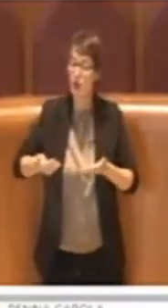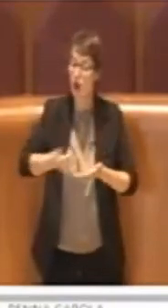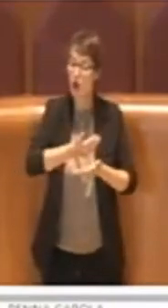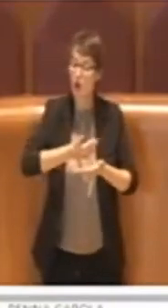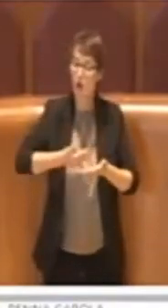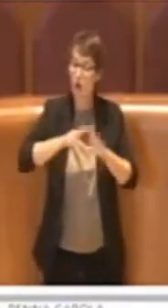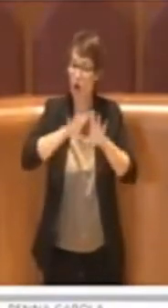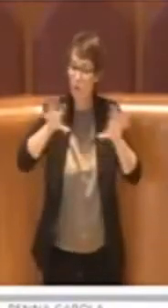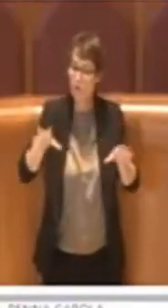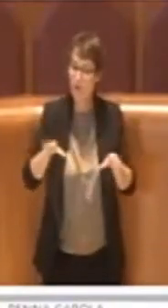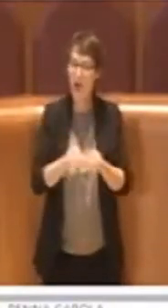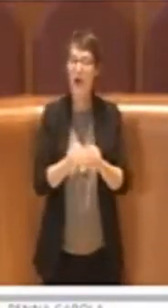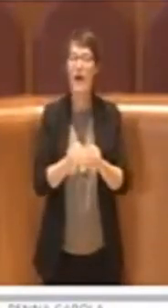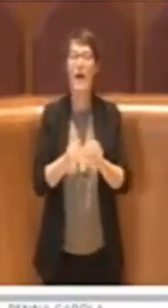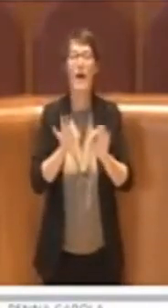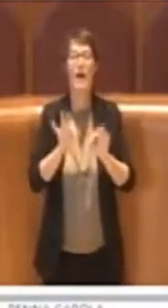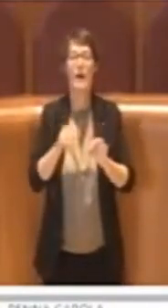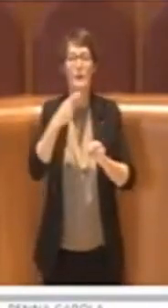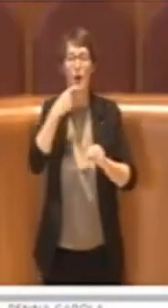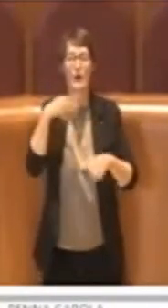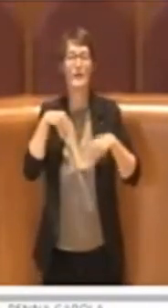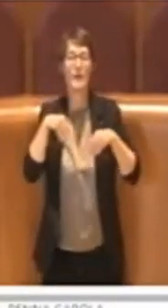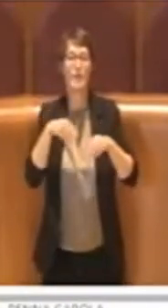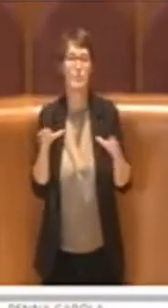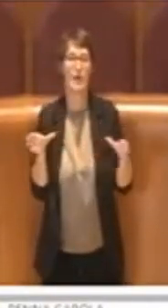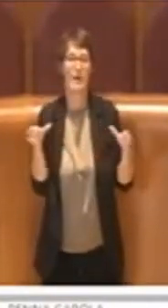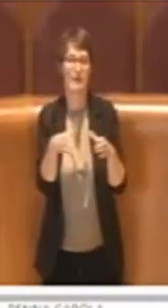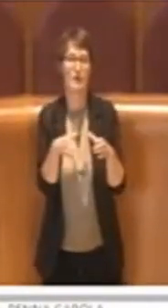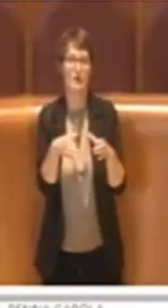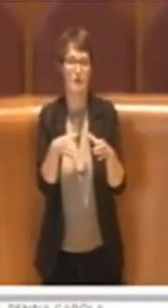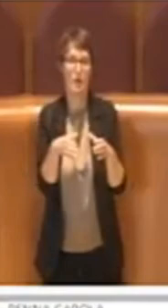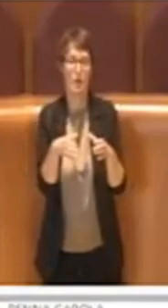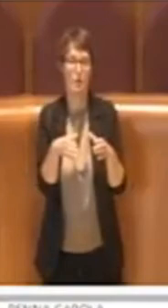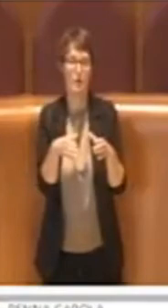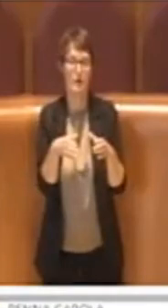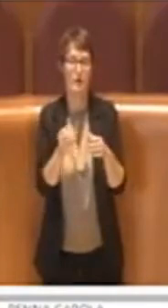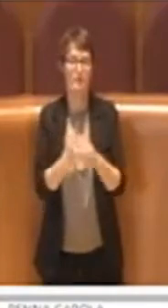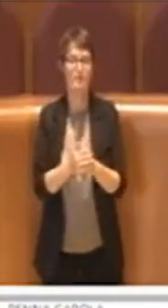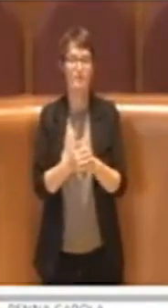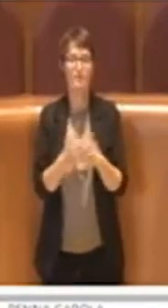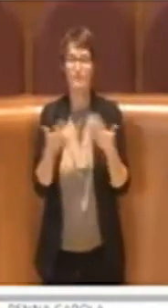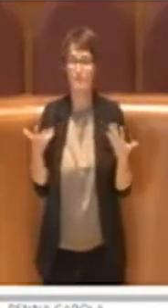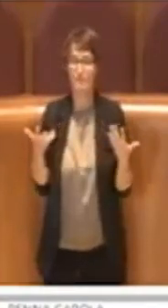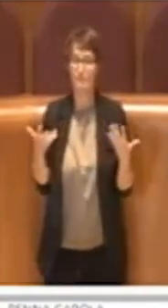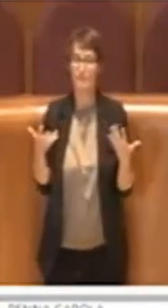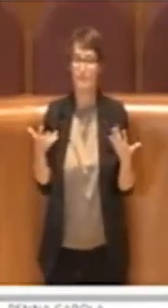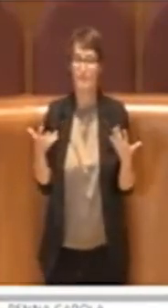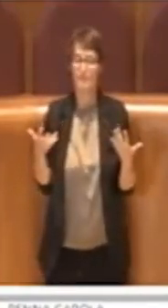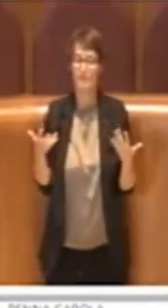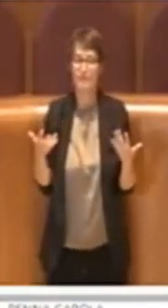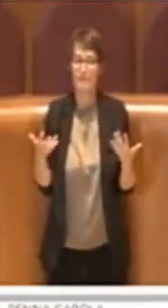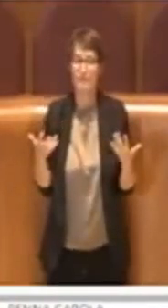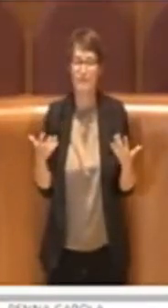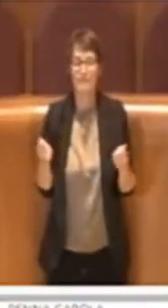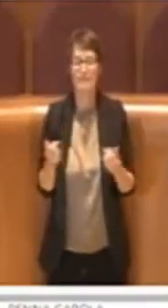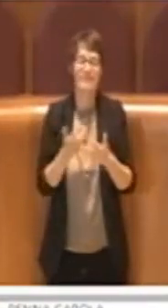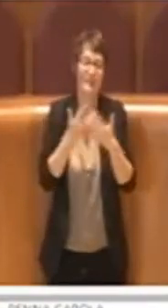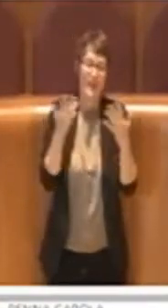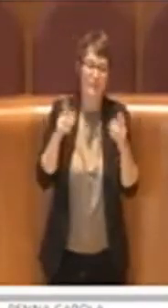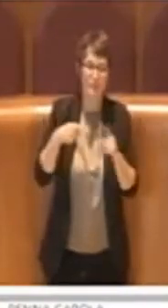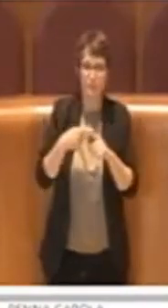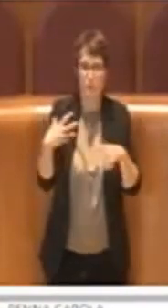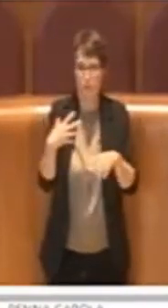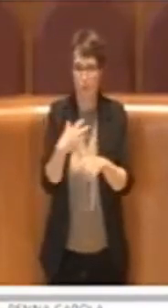disposizione dei partecipanti a questa comunità energetica. Quindi, per chiarire e per chiudere, vado a